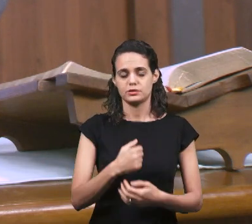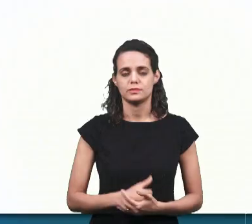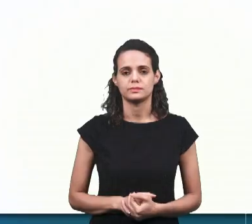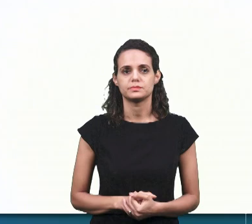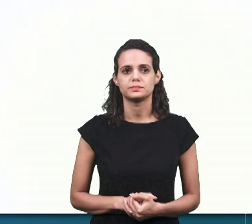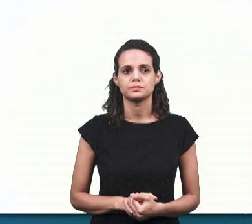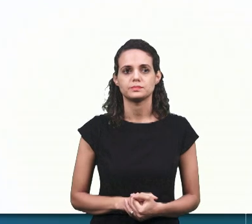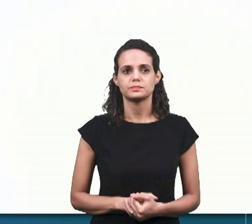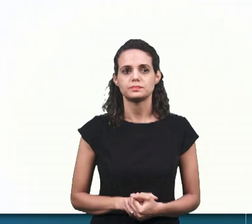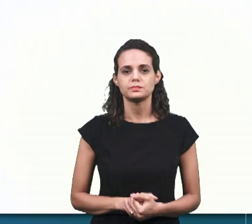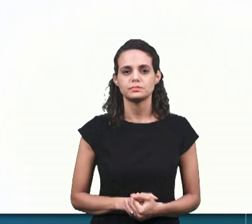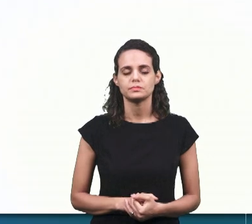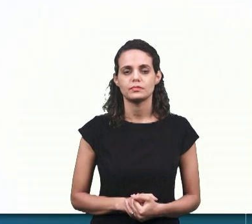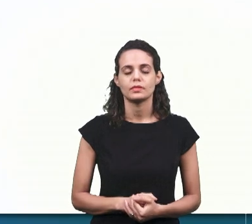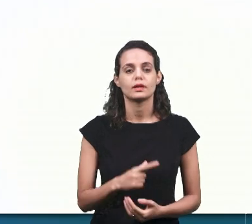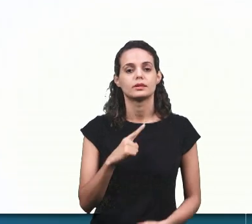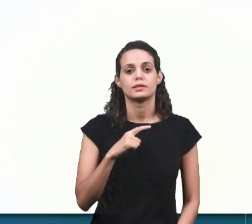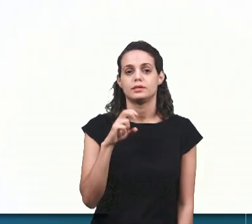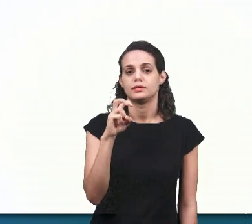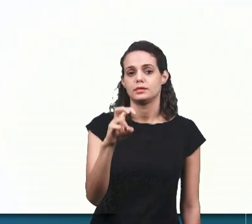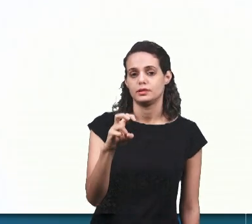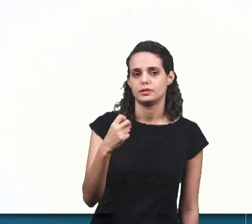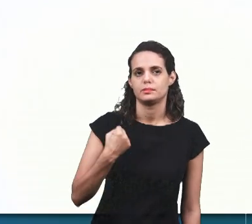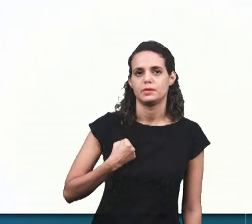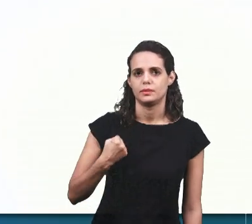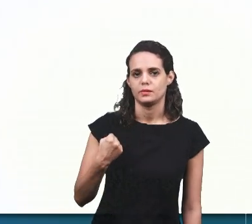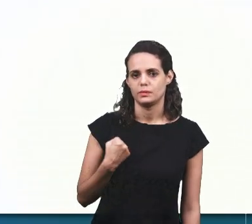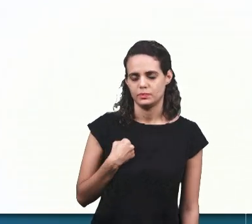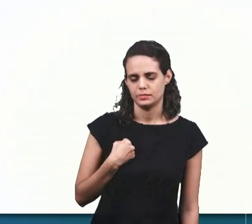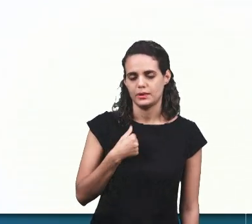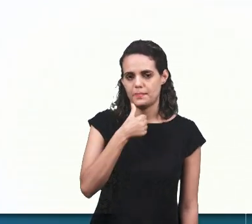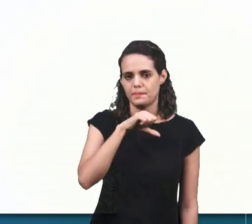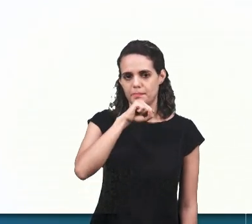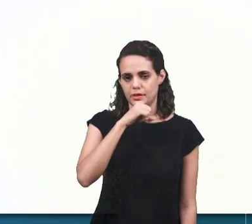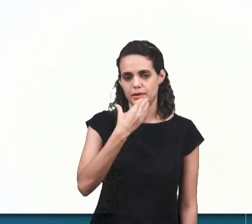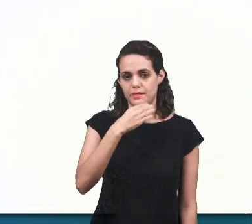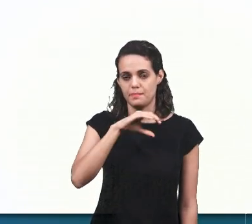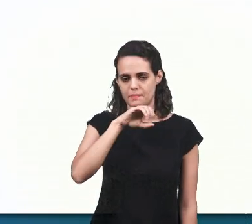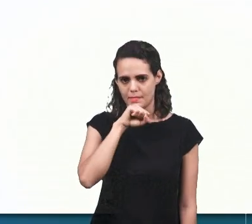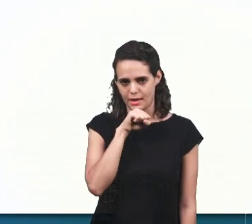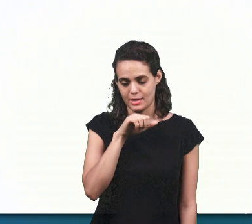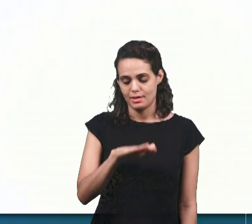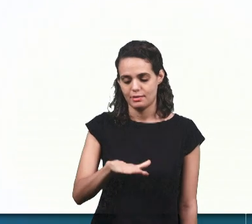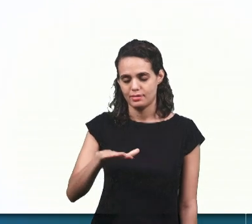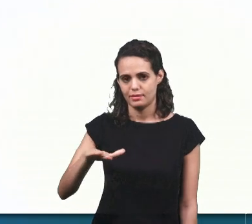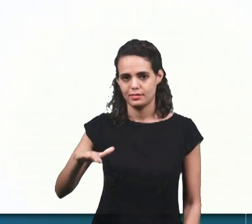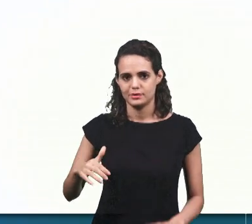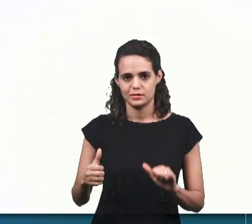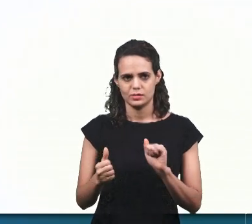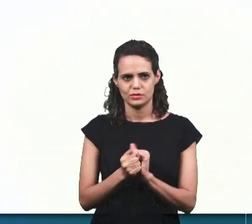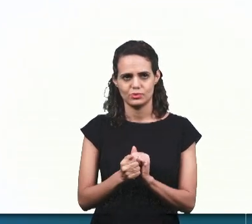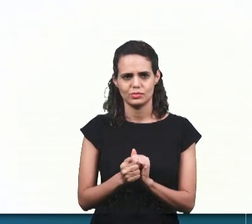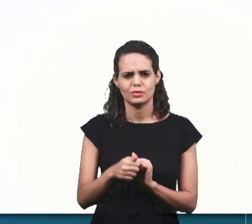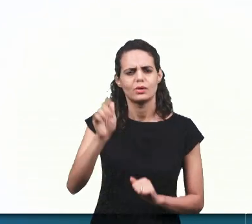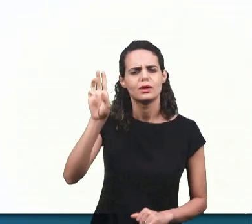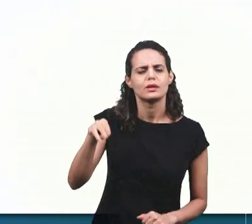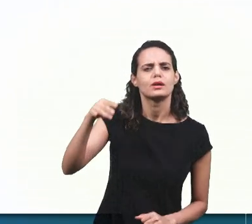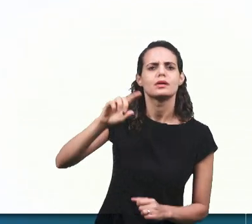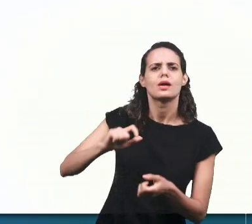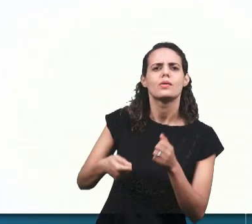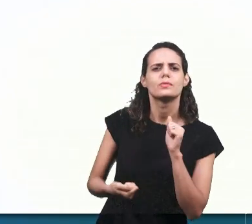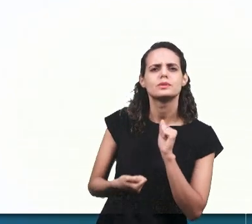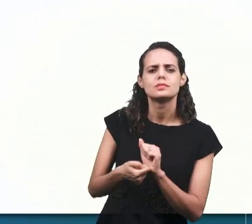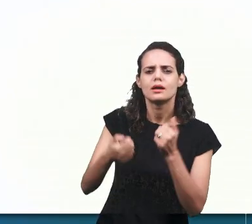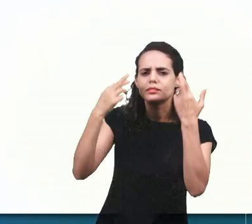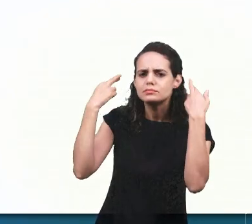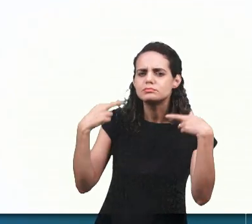loin. Nous avons une cinquième question pour parents et enfants. Qui est le mystère prophétisé comme l'agneau